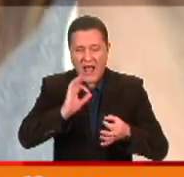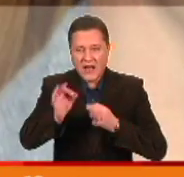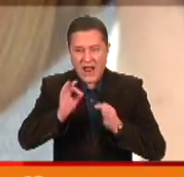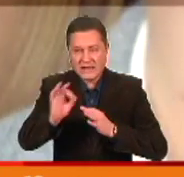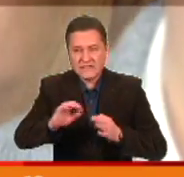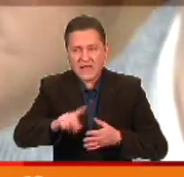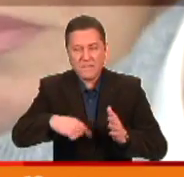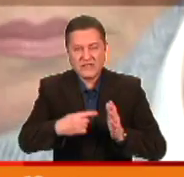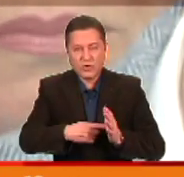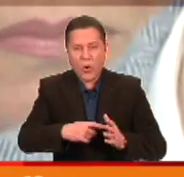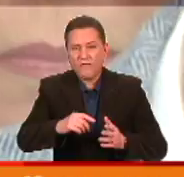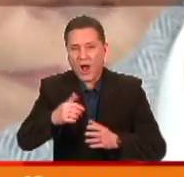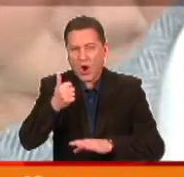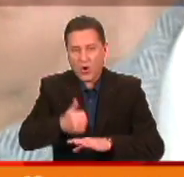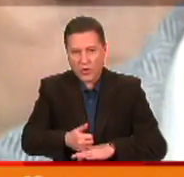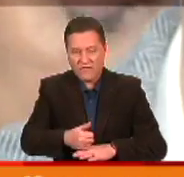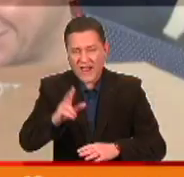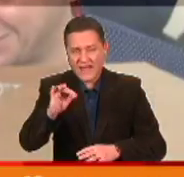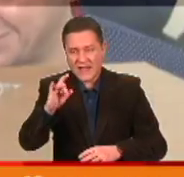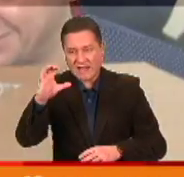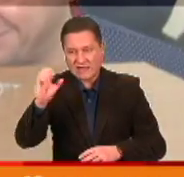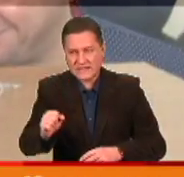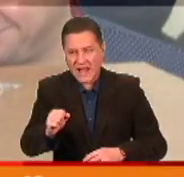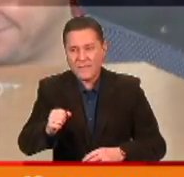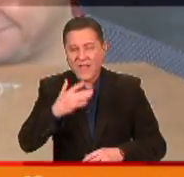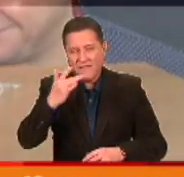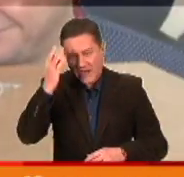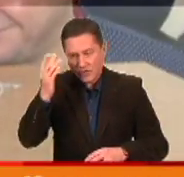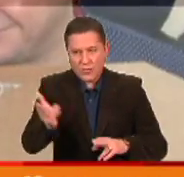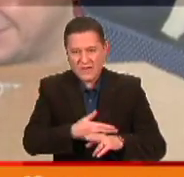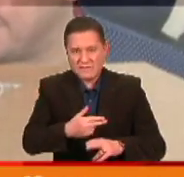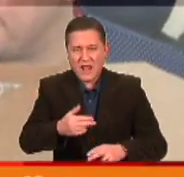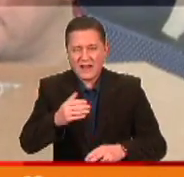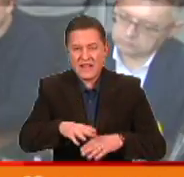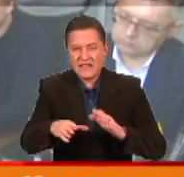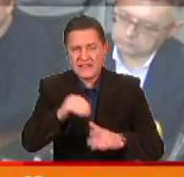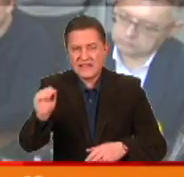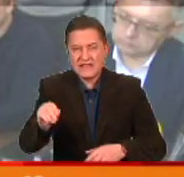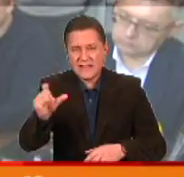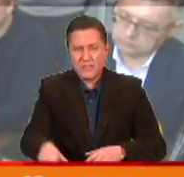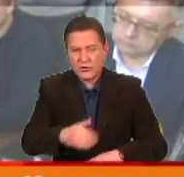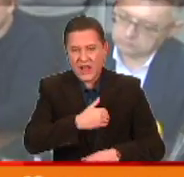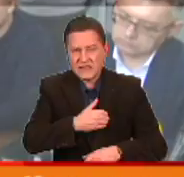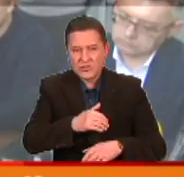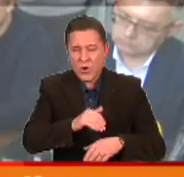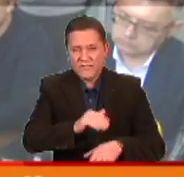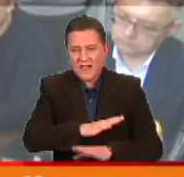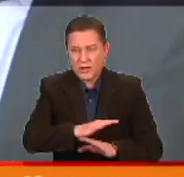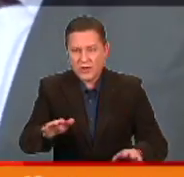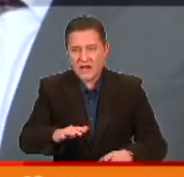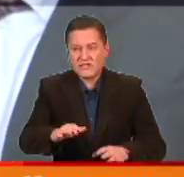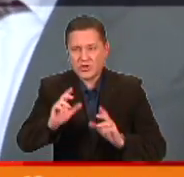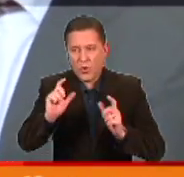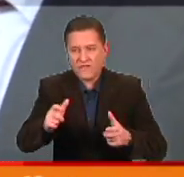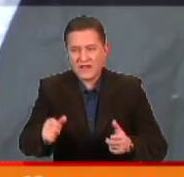голови Кернеса. Улітку 17-го Добкіна позбавила депутатської недоторканності. Тоді суд ухвалив заарештувати